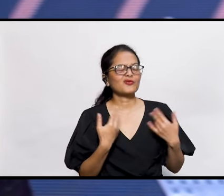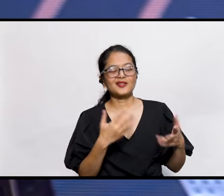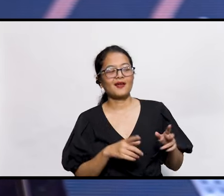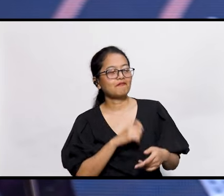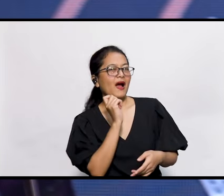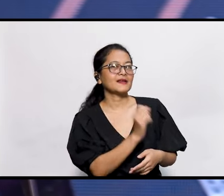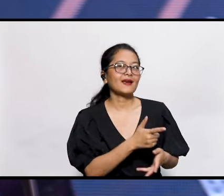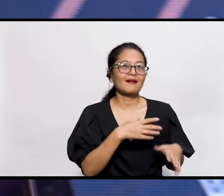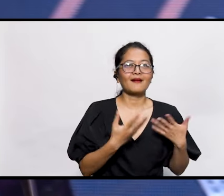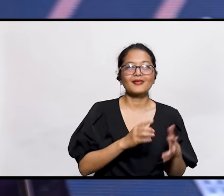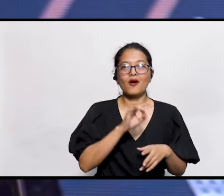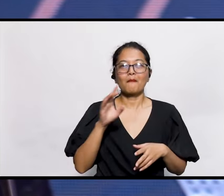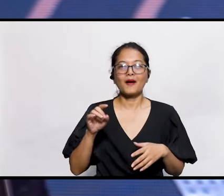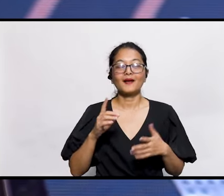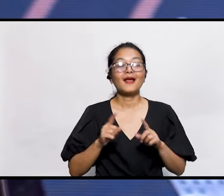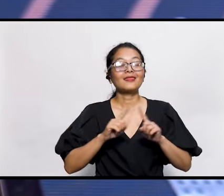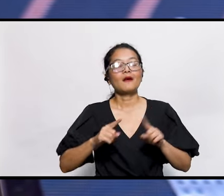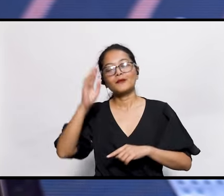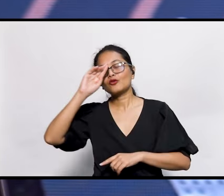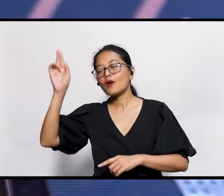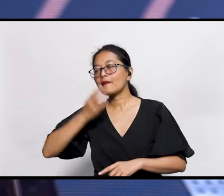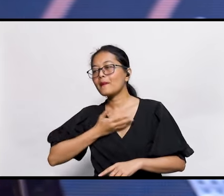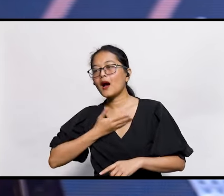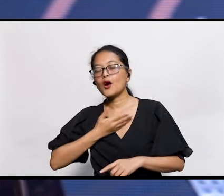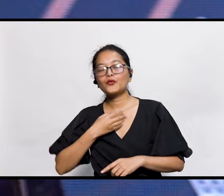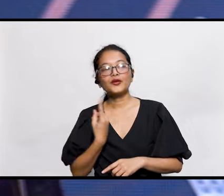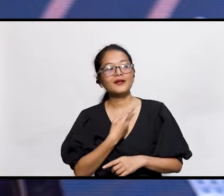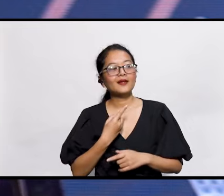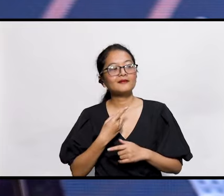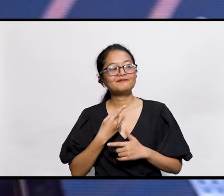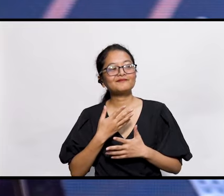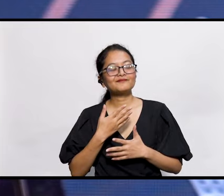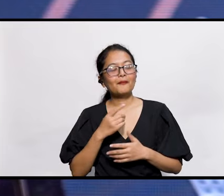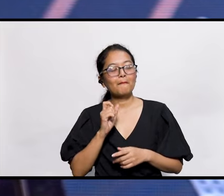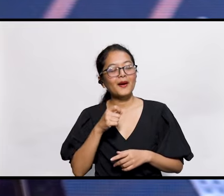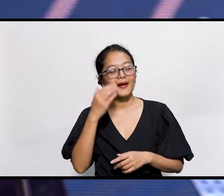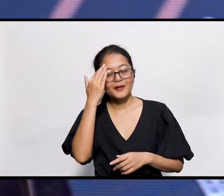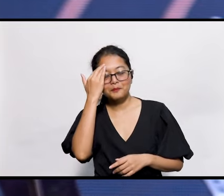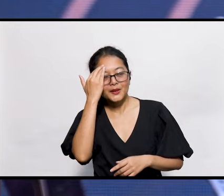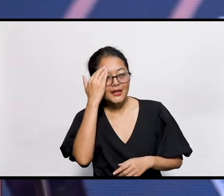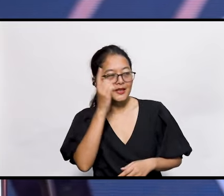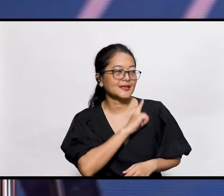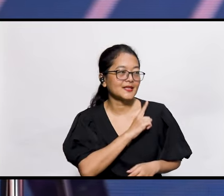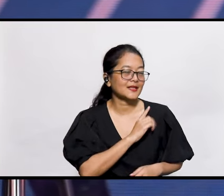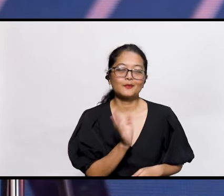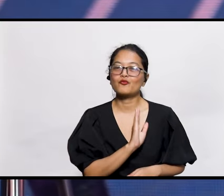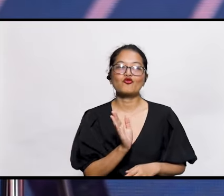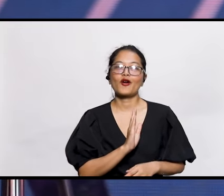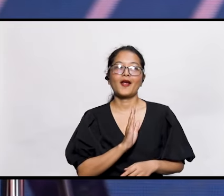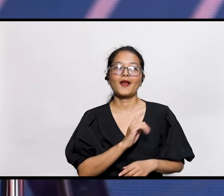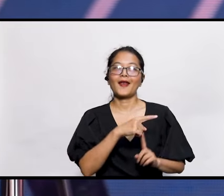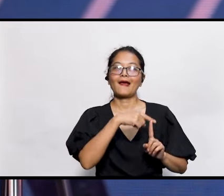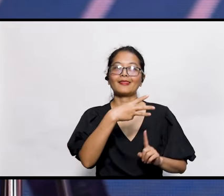kita naik level yang berikutnya enggak pakai logik teori